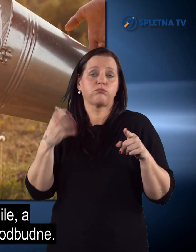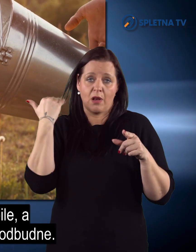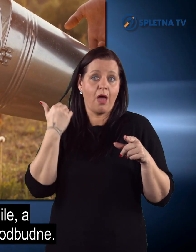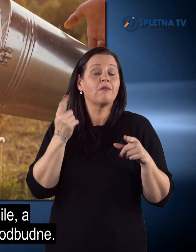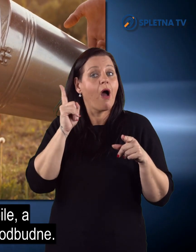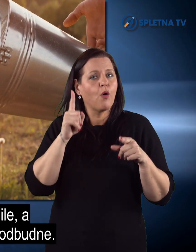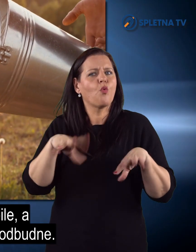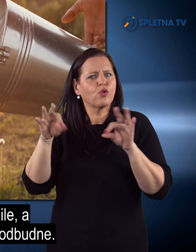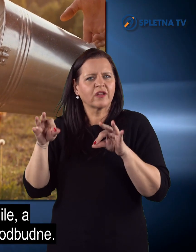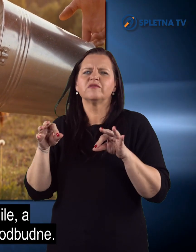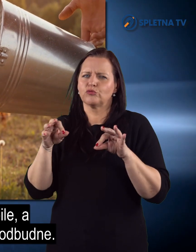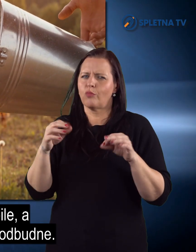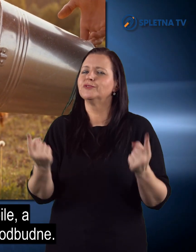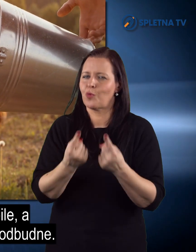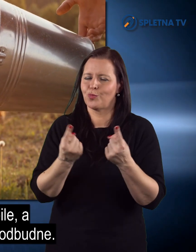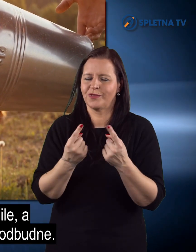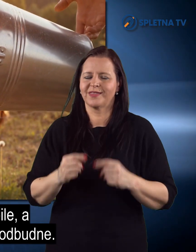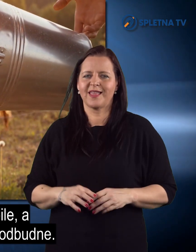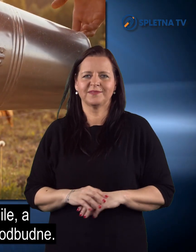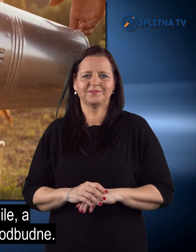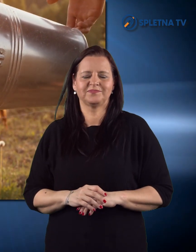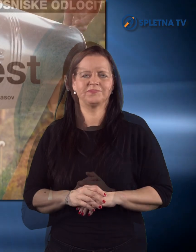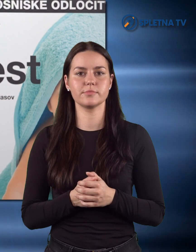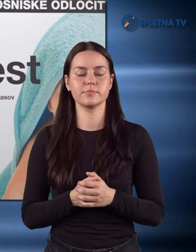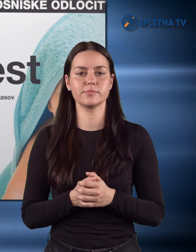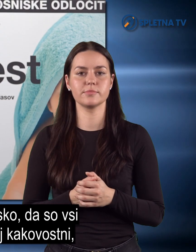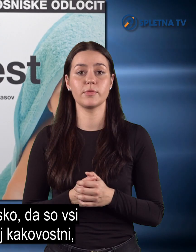Razlike so bile, a ugotovitve so spodbudne.